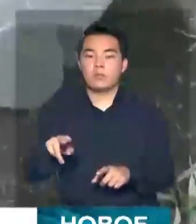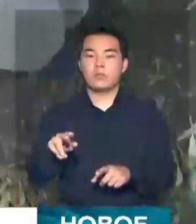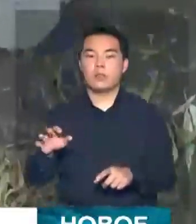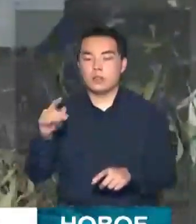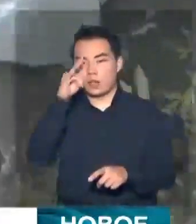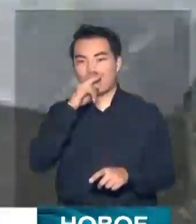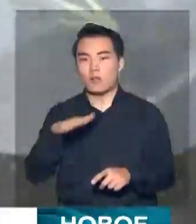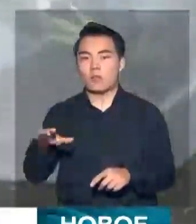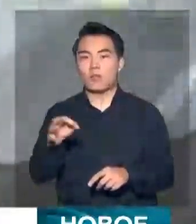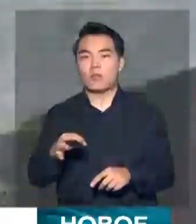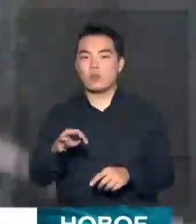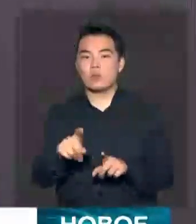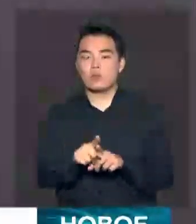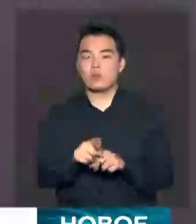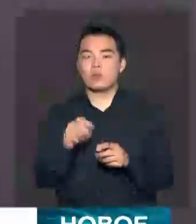области.